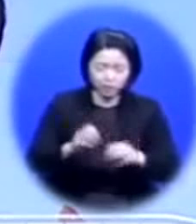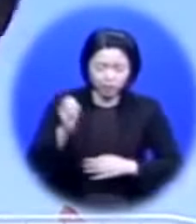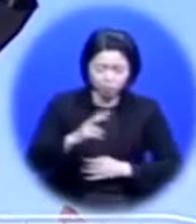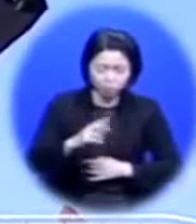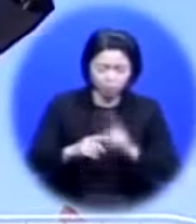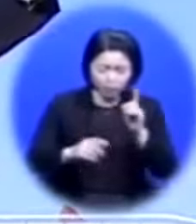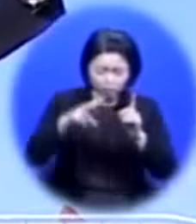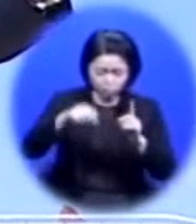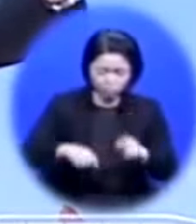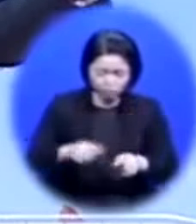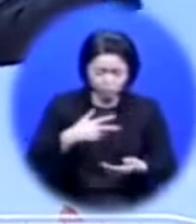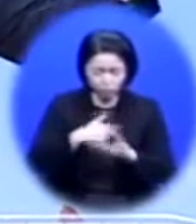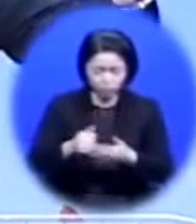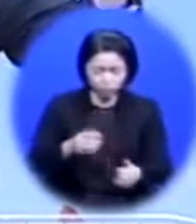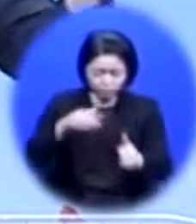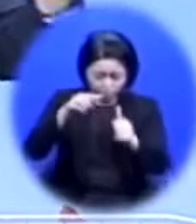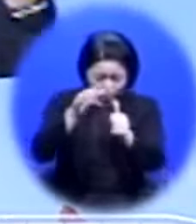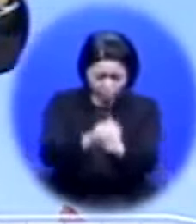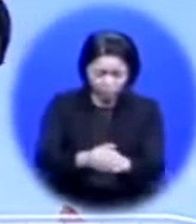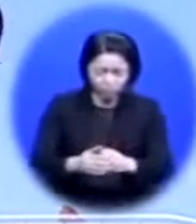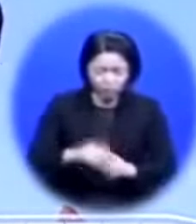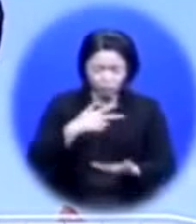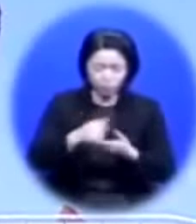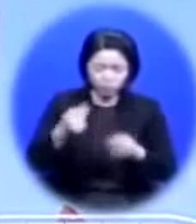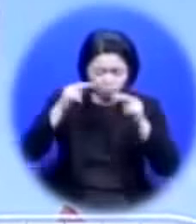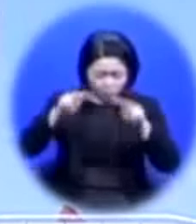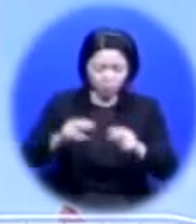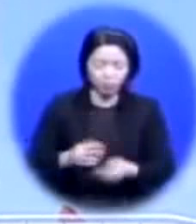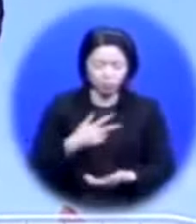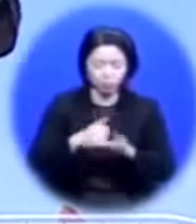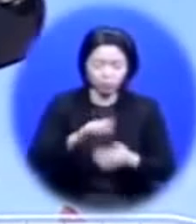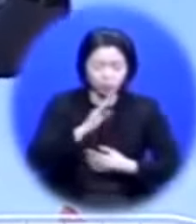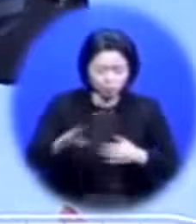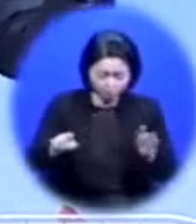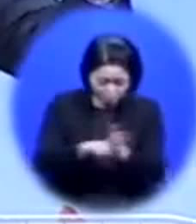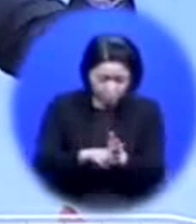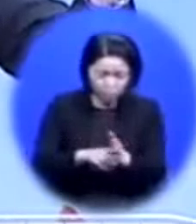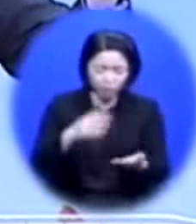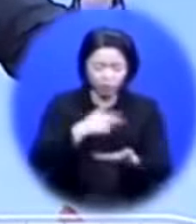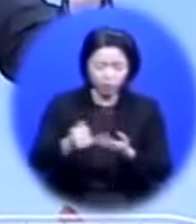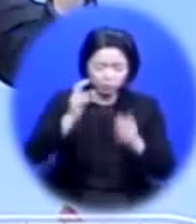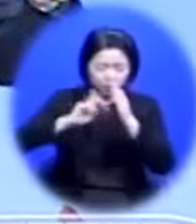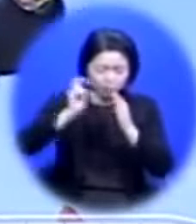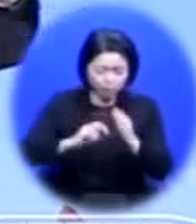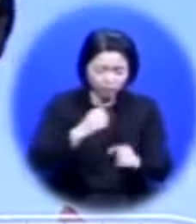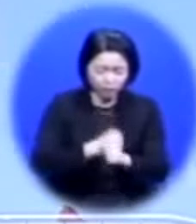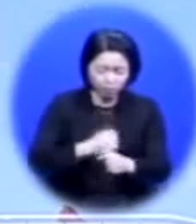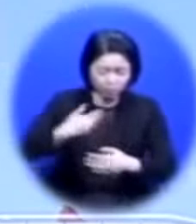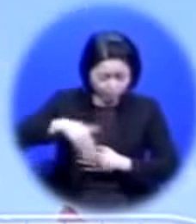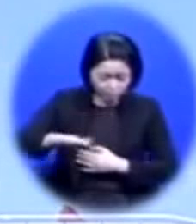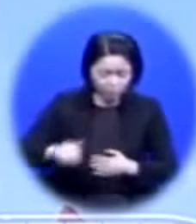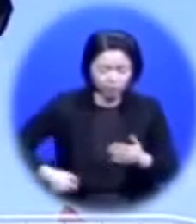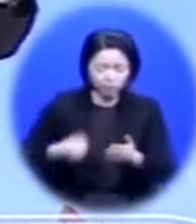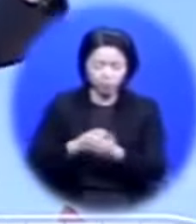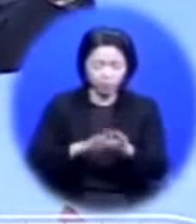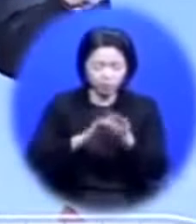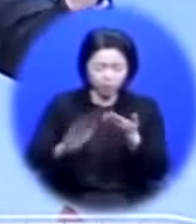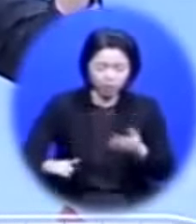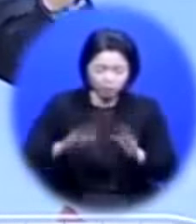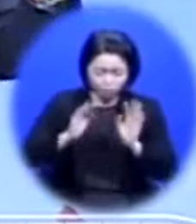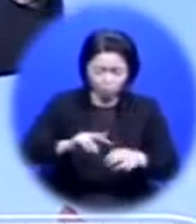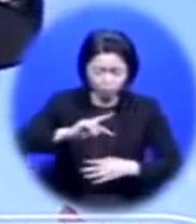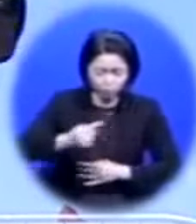주님께 부탁합니다 주님 바라보고 주님 정말 믿고 주님 찬양하며 나아가겠습니다 아